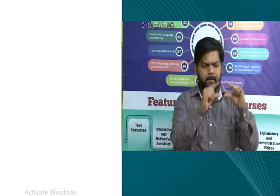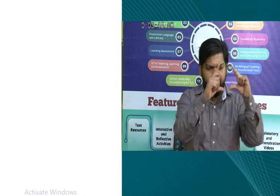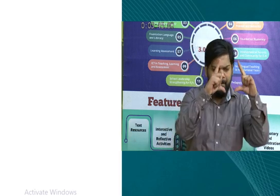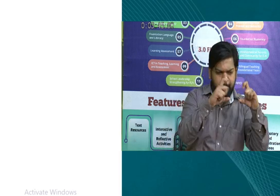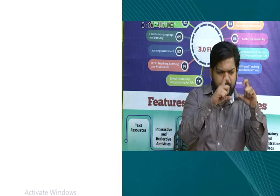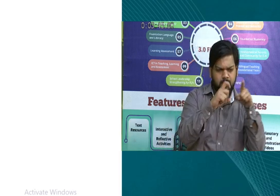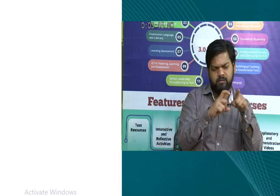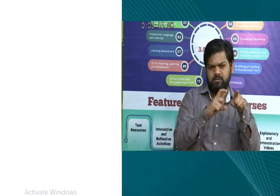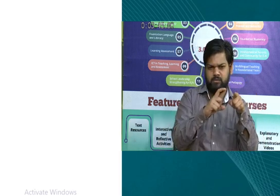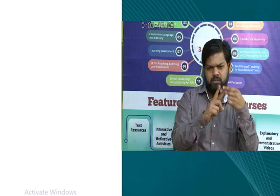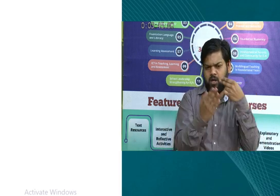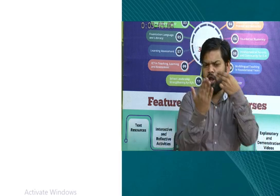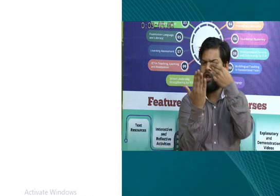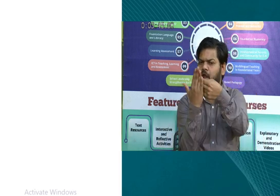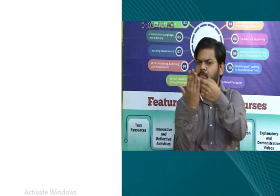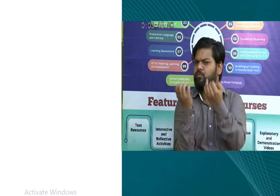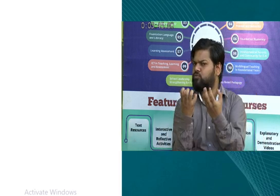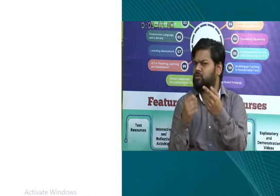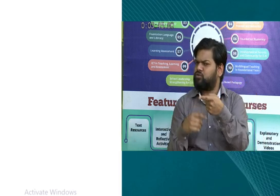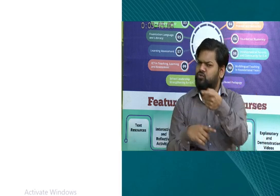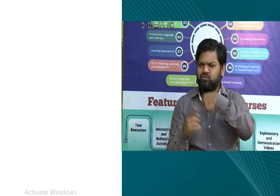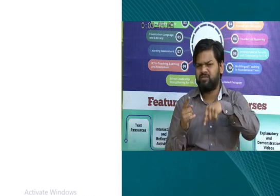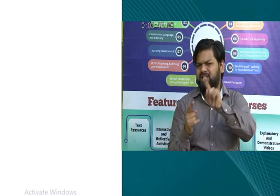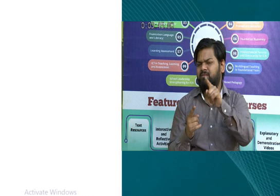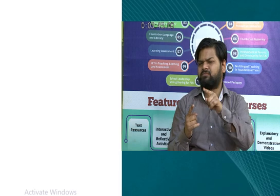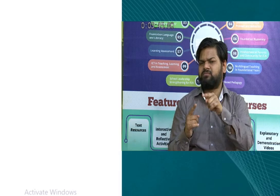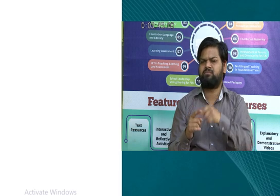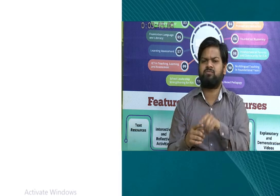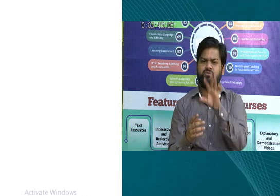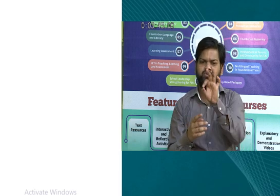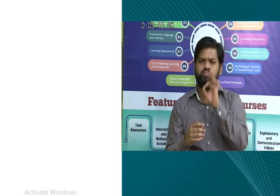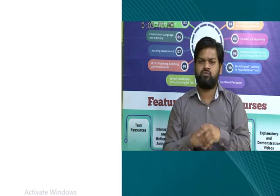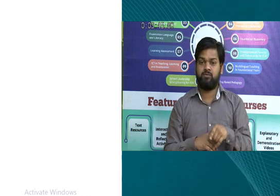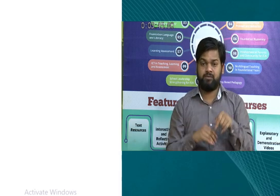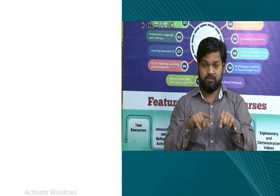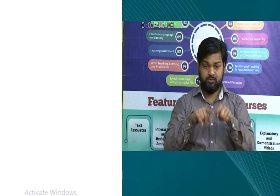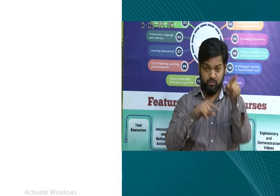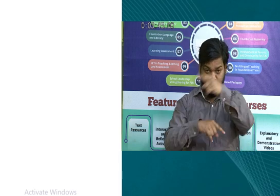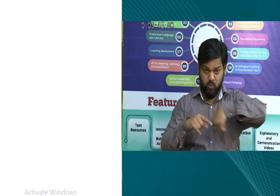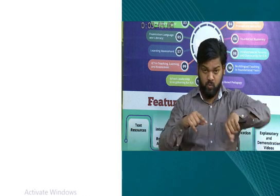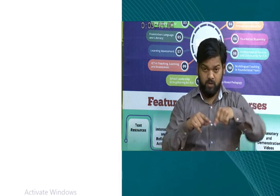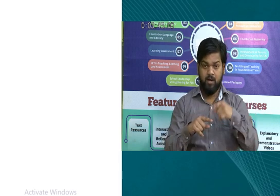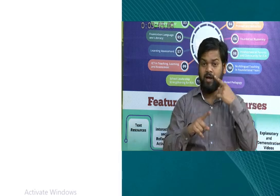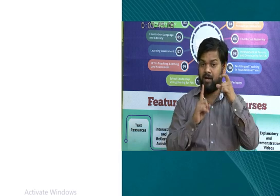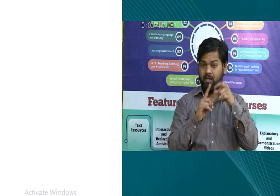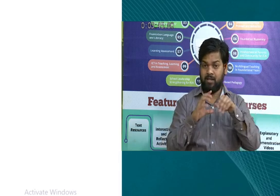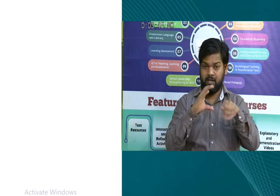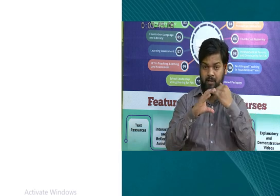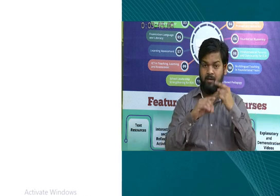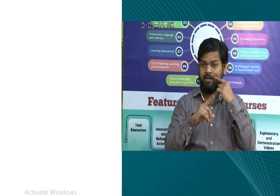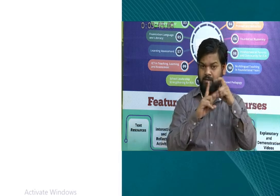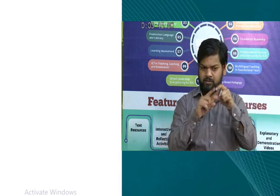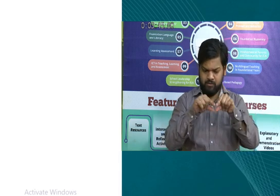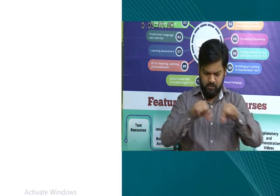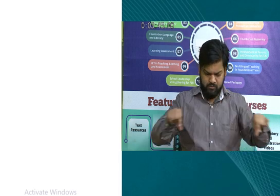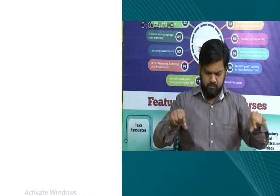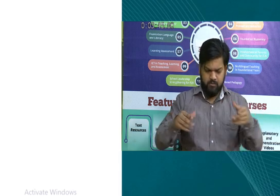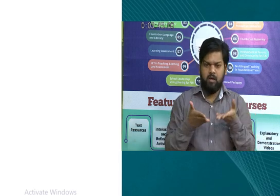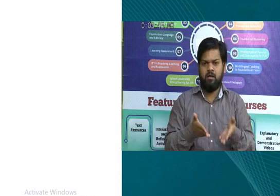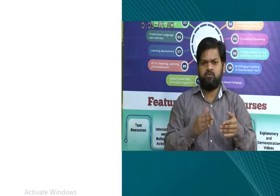आप चाहे तो कक्षाओं की ईमेल आईडी आपके स्क्रीन पर दिखाई दे रही है उसे पर जरूर भेजिएगा हमें इसकी प्रतीक्षा रहेगी